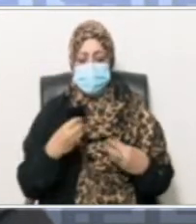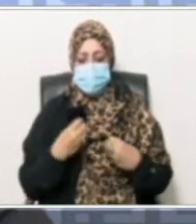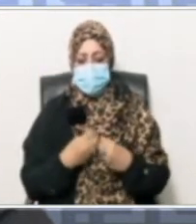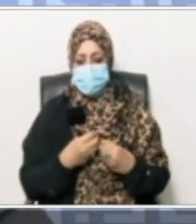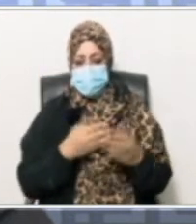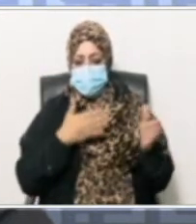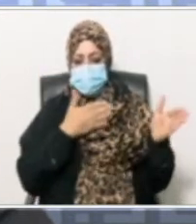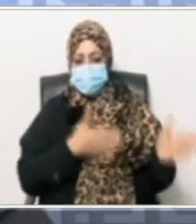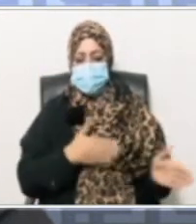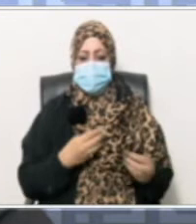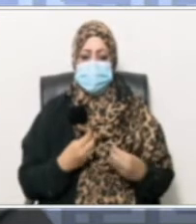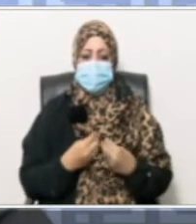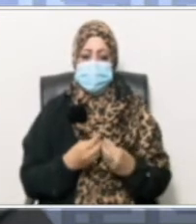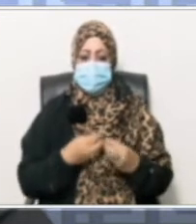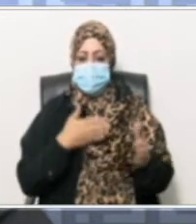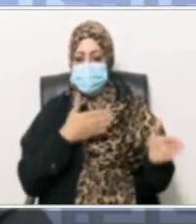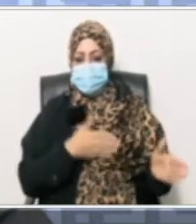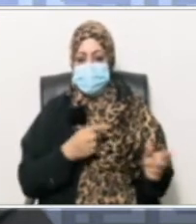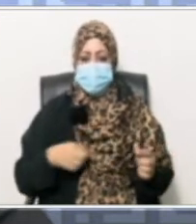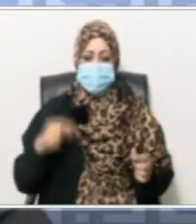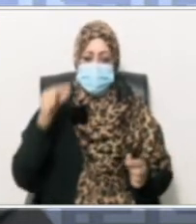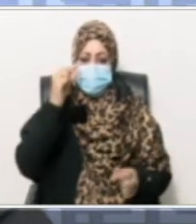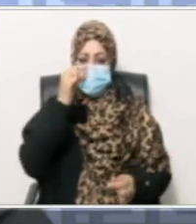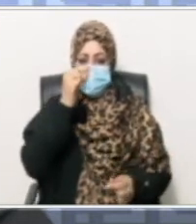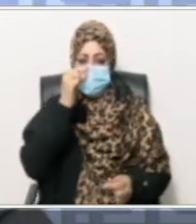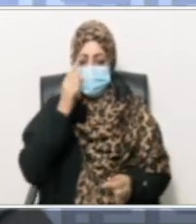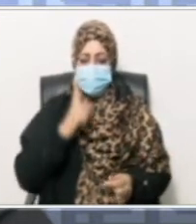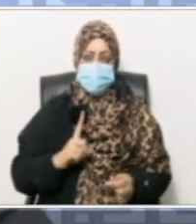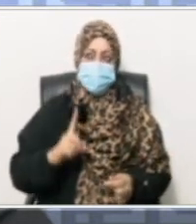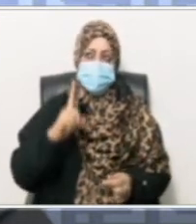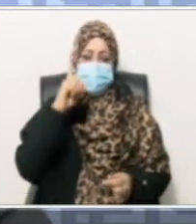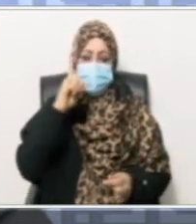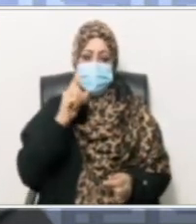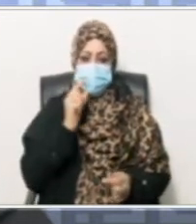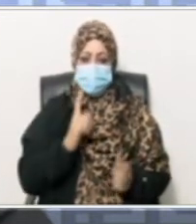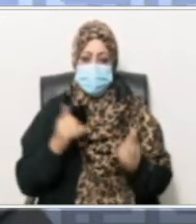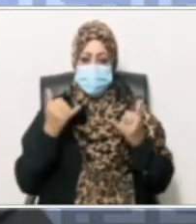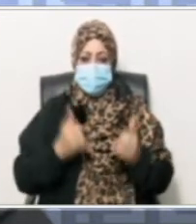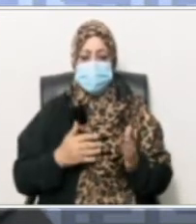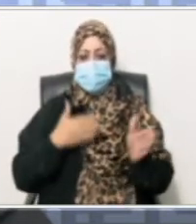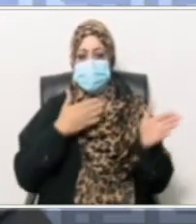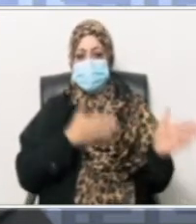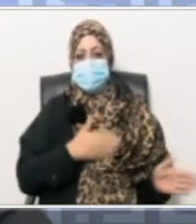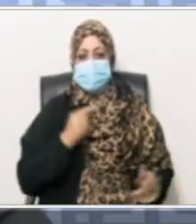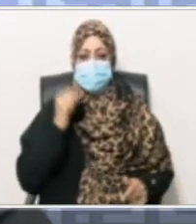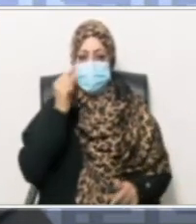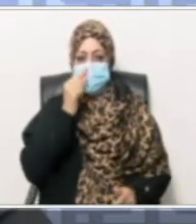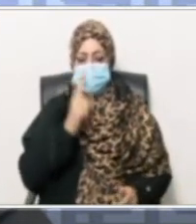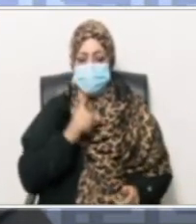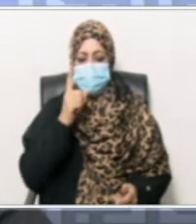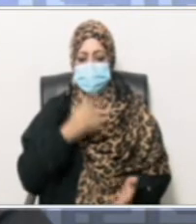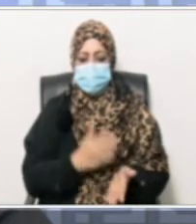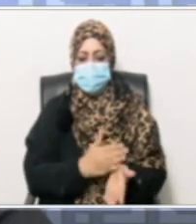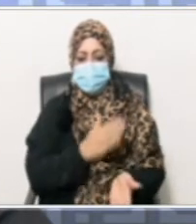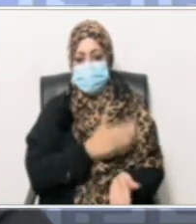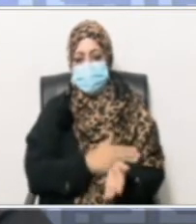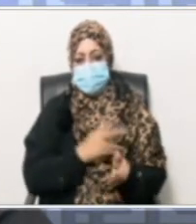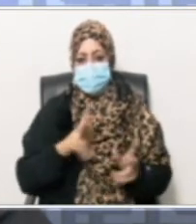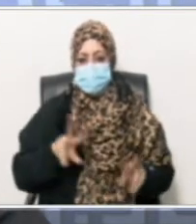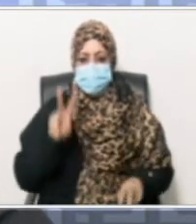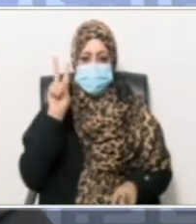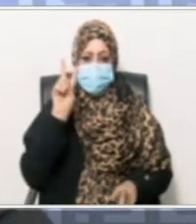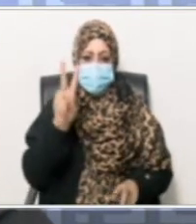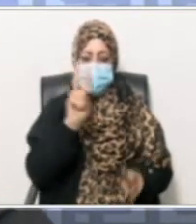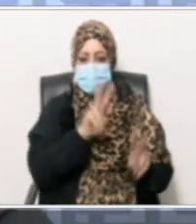بهديه واتبع سنته واقتفى أثره إلى يوم الدين. أما بعد، أيها الإخوة المشاهدون الكرام أينما كنتم على قناة